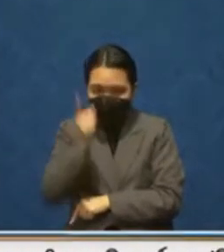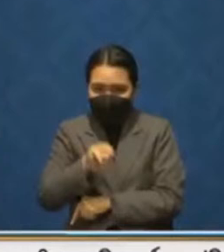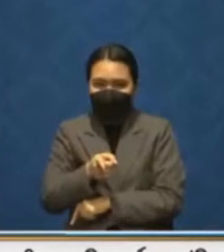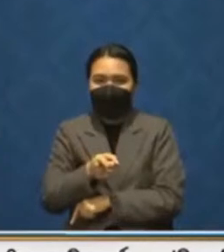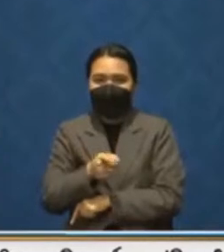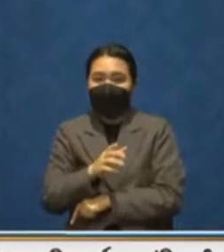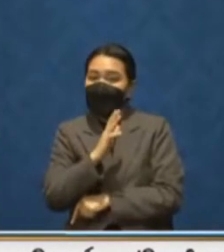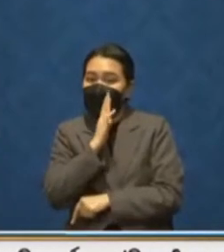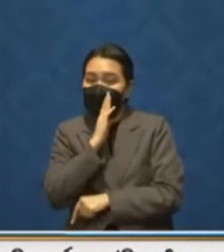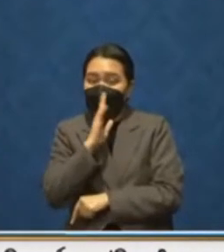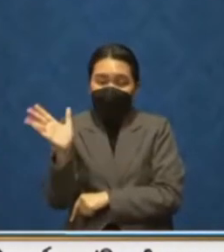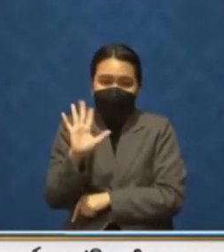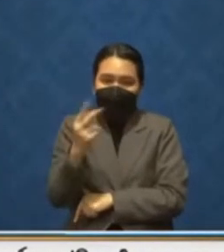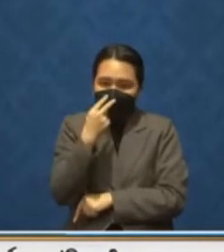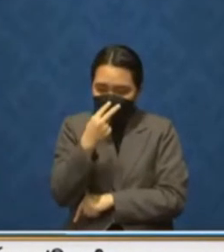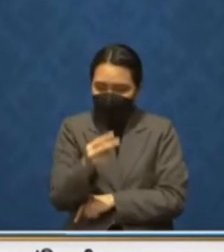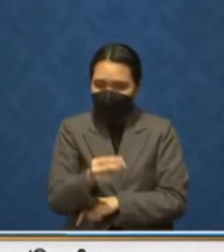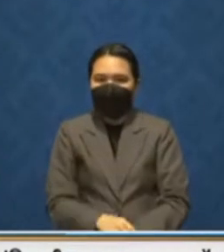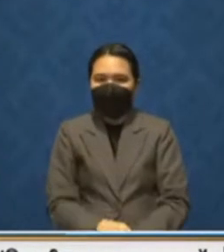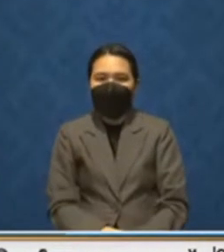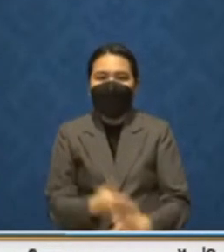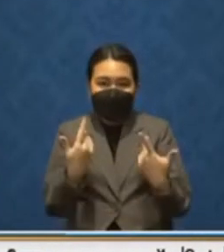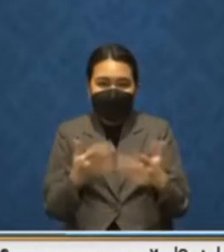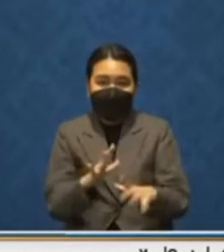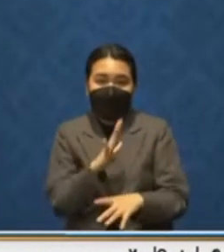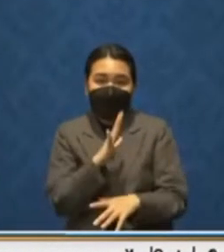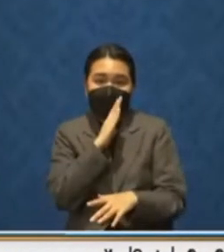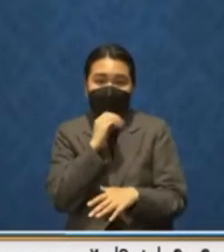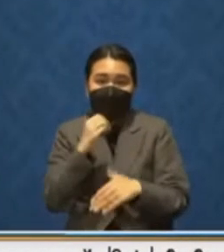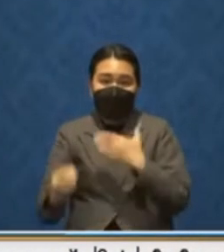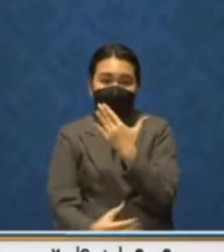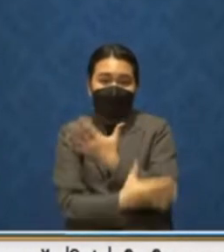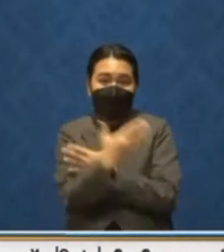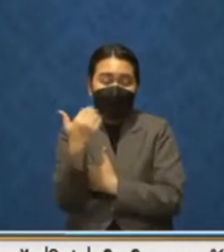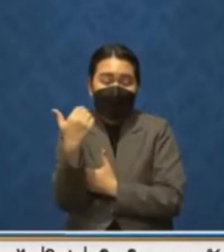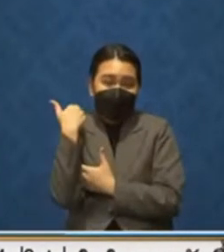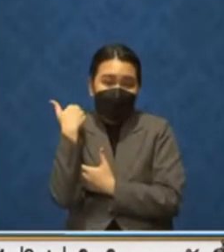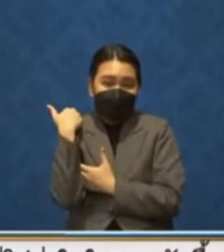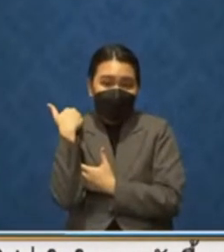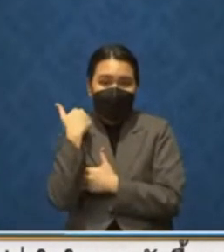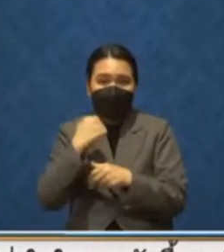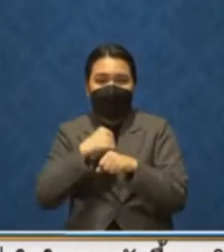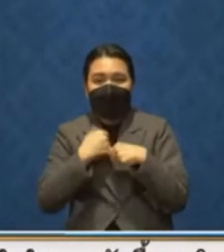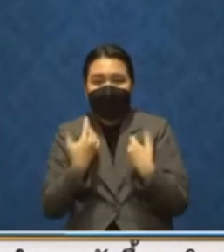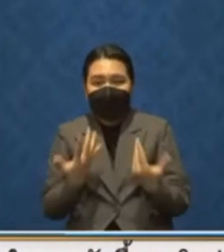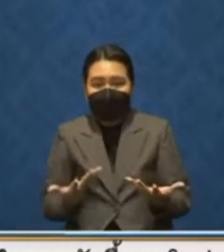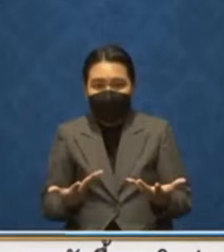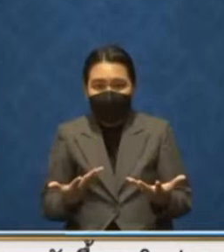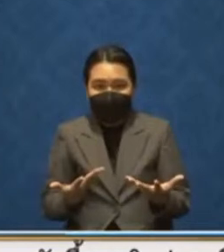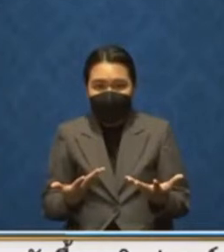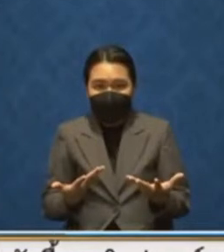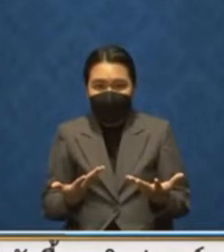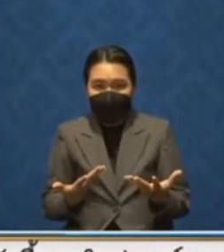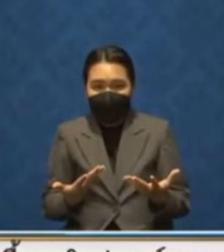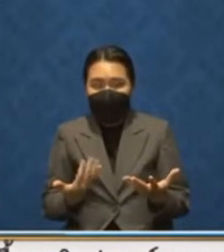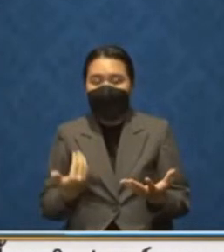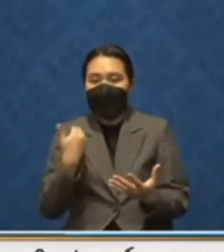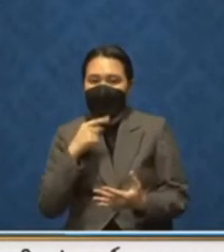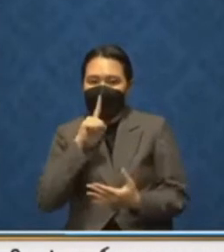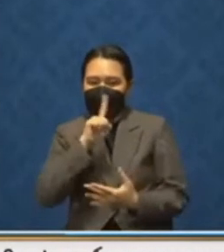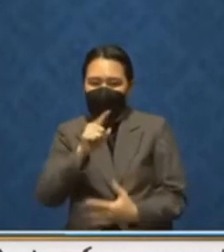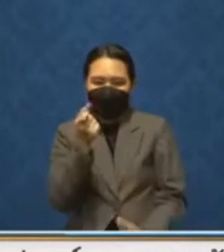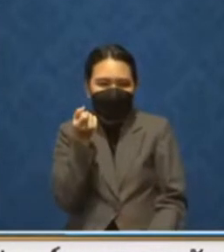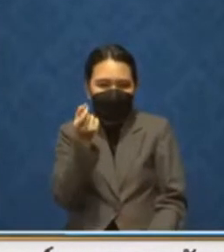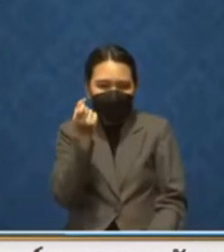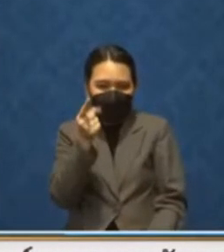ทำไม่ใช่เดี๋ยวตัวเลขเรามาเจอกันแล้วถ้ามีโอกาสนะผมจะลากไส้เรียบมาตั้งกระทู้สดเลยมาเจอ